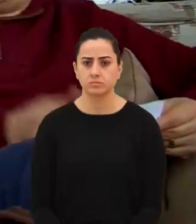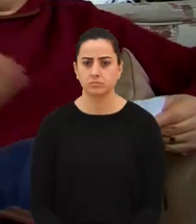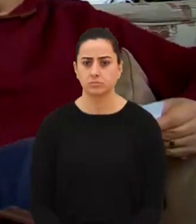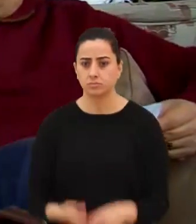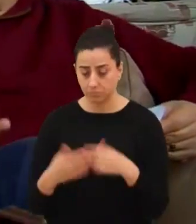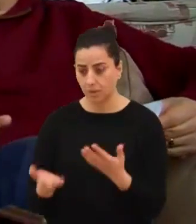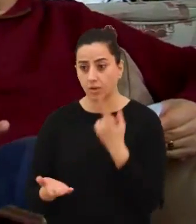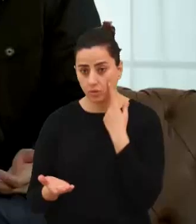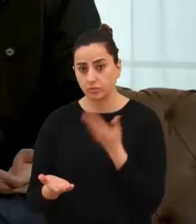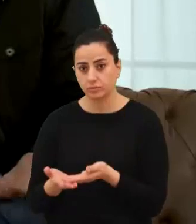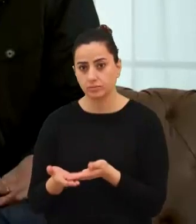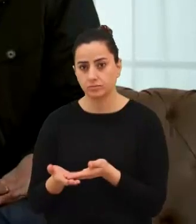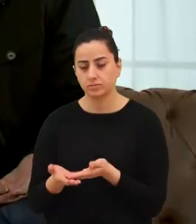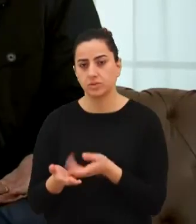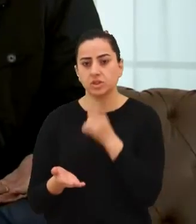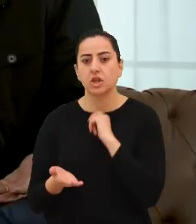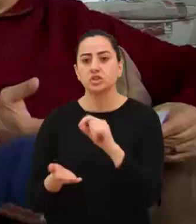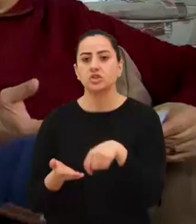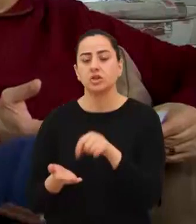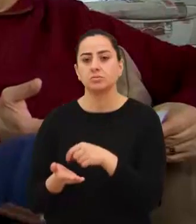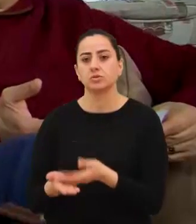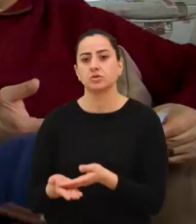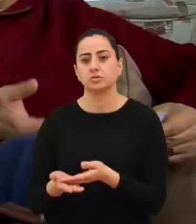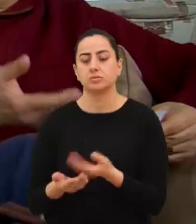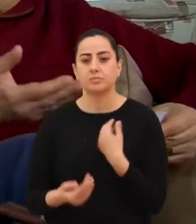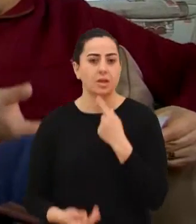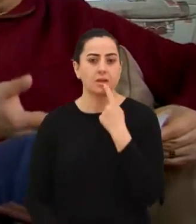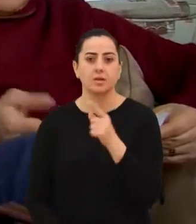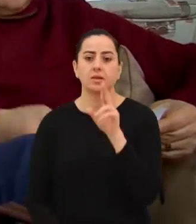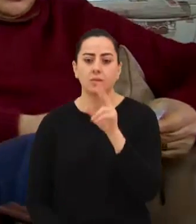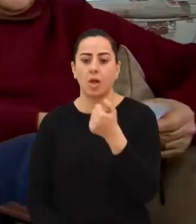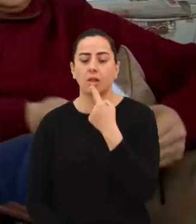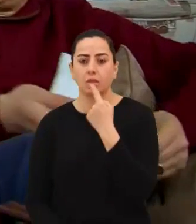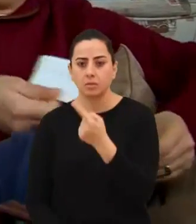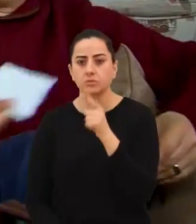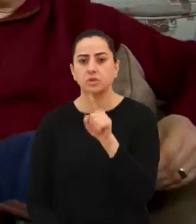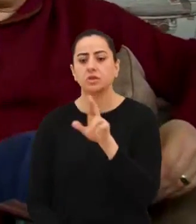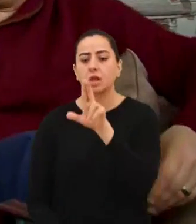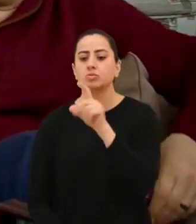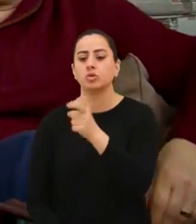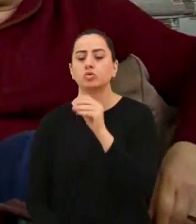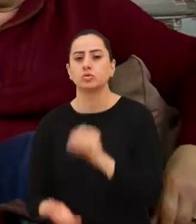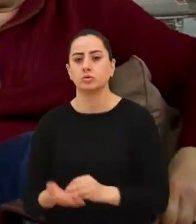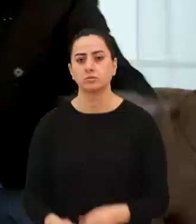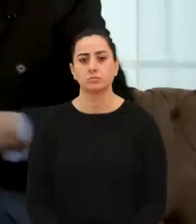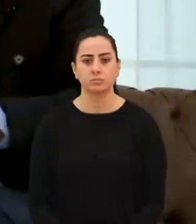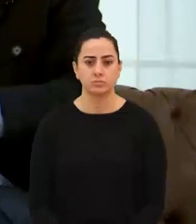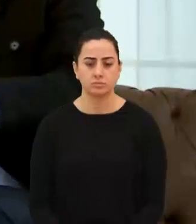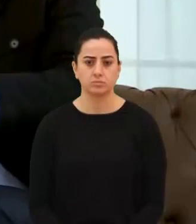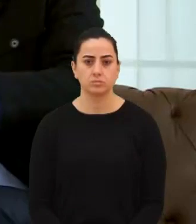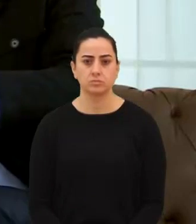İşte bak gördün mü? Ya yanlış yazmışsın evladım. Ben sana 76 dedim. Al. Sen 79